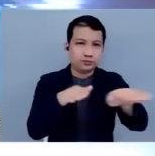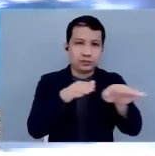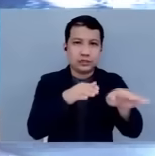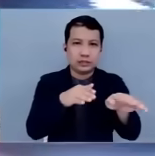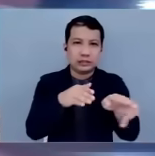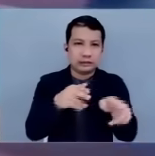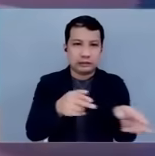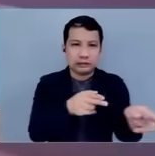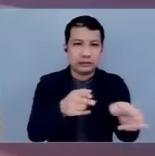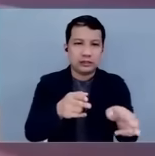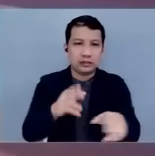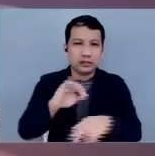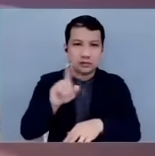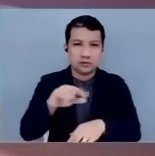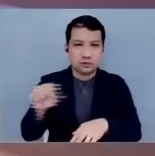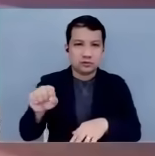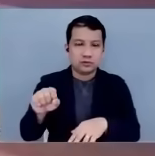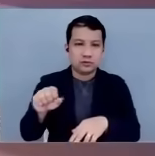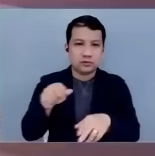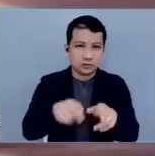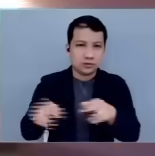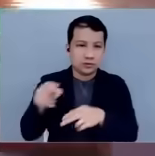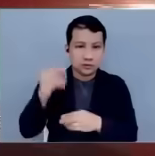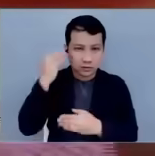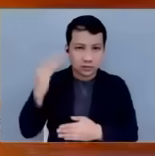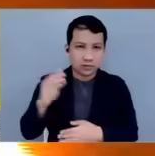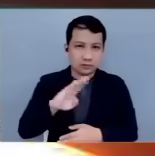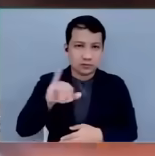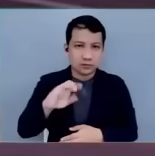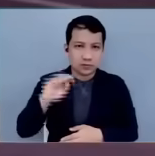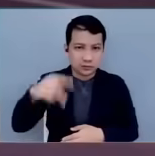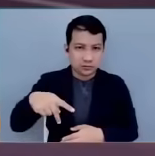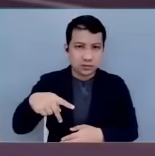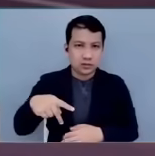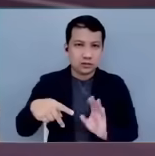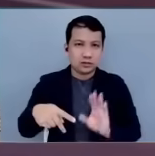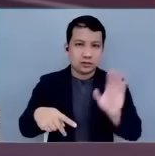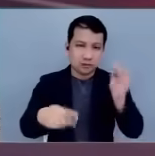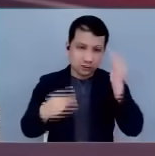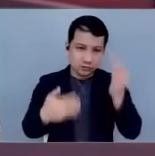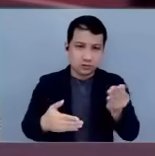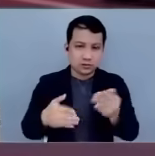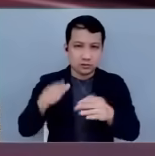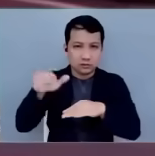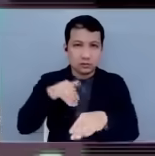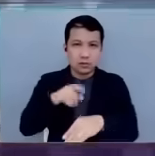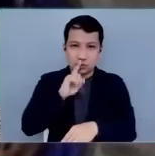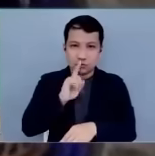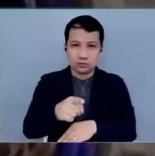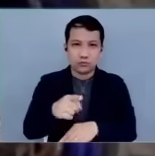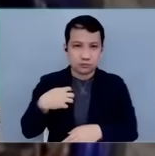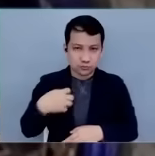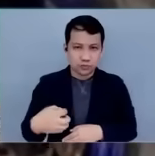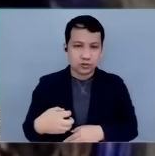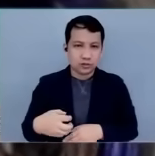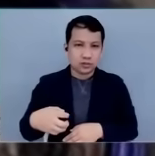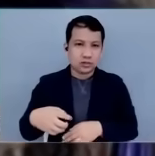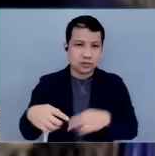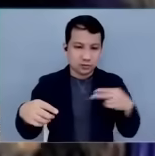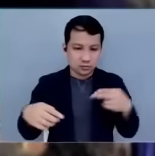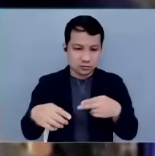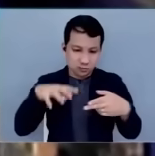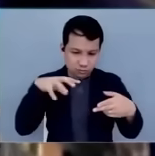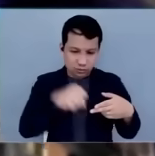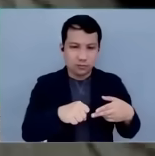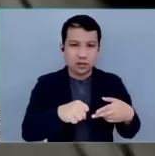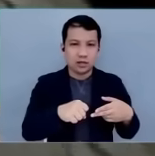bahagi ng Zapote, nagpasok lolo na ang BJMP officer sa taong bayan at tumawag ng totoong pulis. Dito na na-corner at nahuli si alias